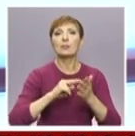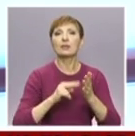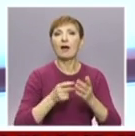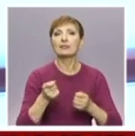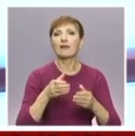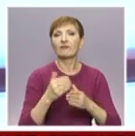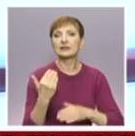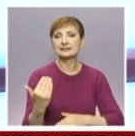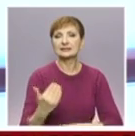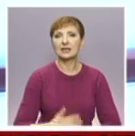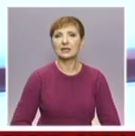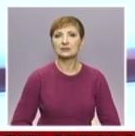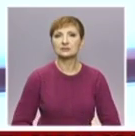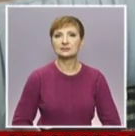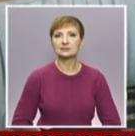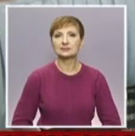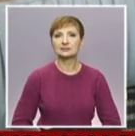планы властей.